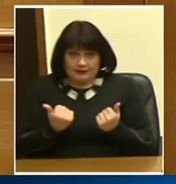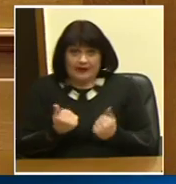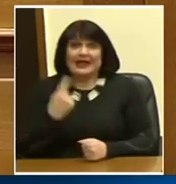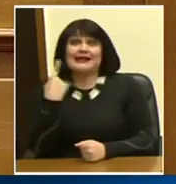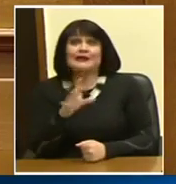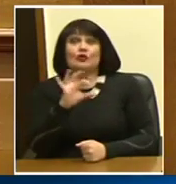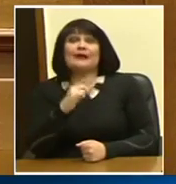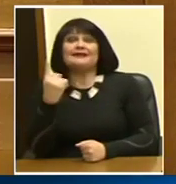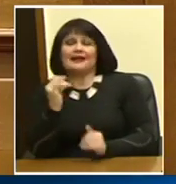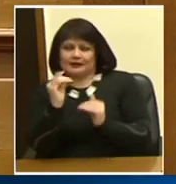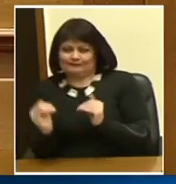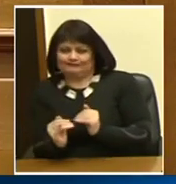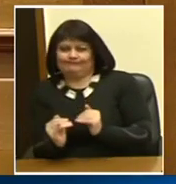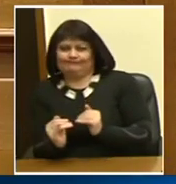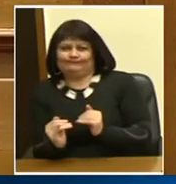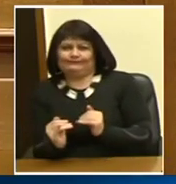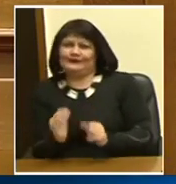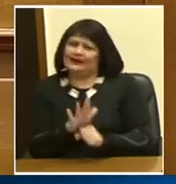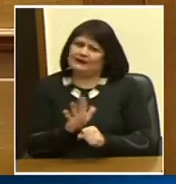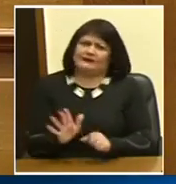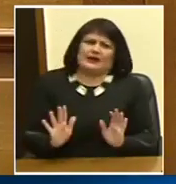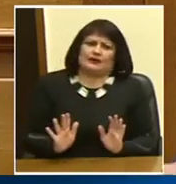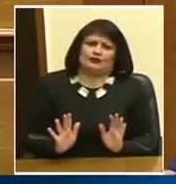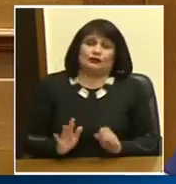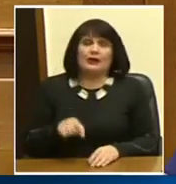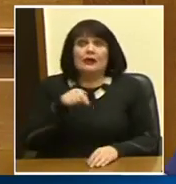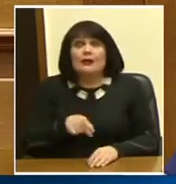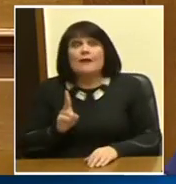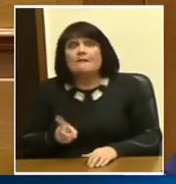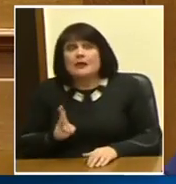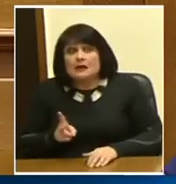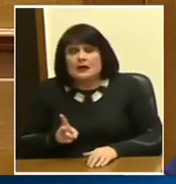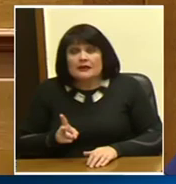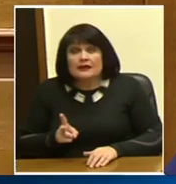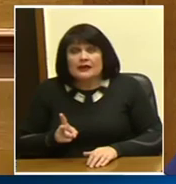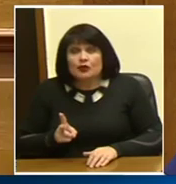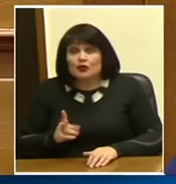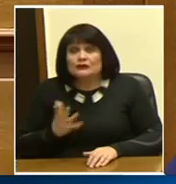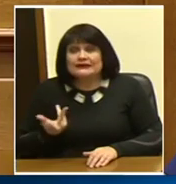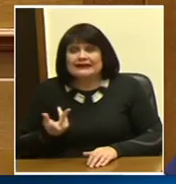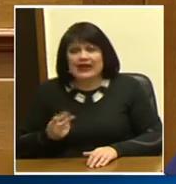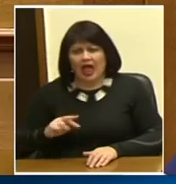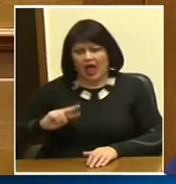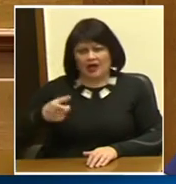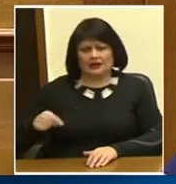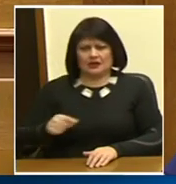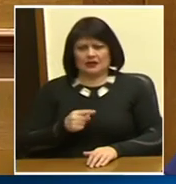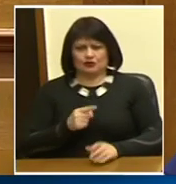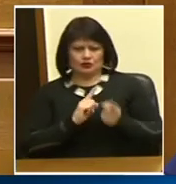151. Εδώ έχουμε τον κίνδυνο να δημιουργηθεί το αντικίνητρο συνένεσης.